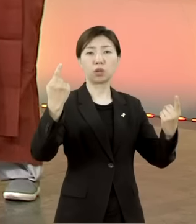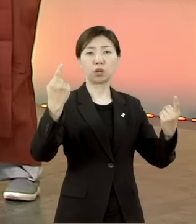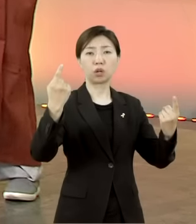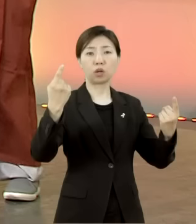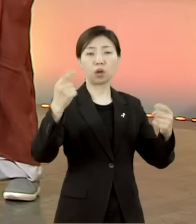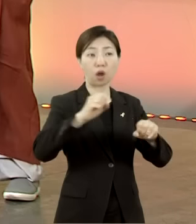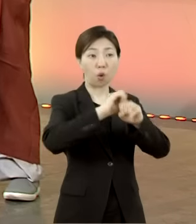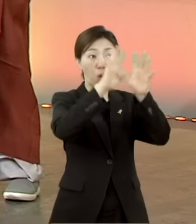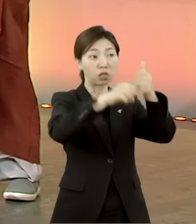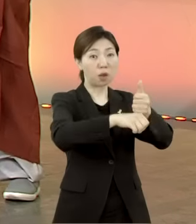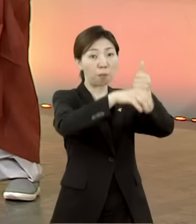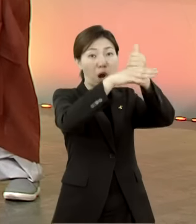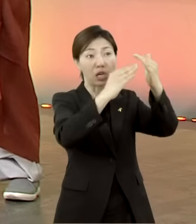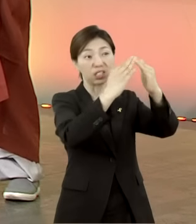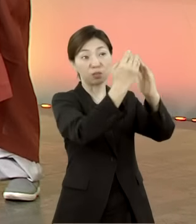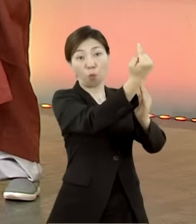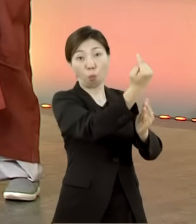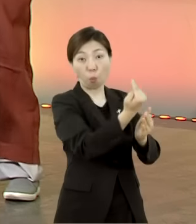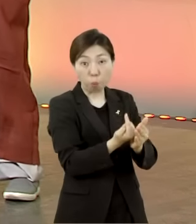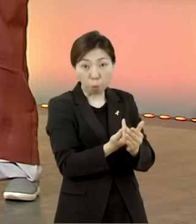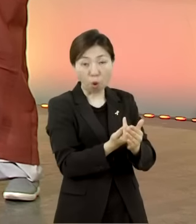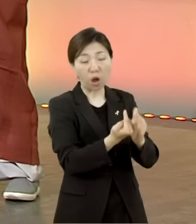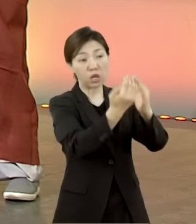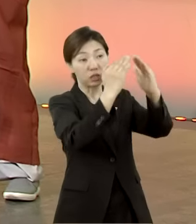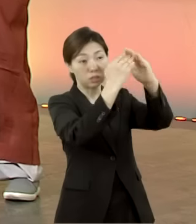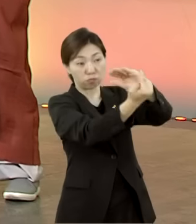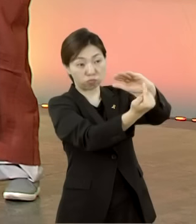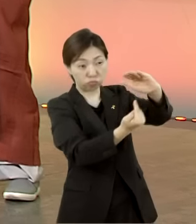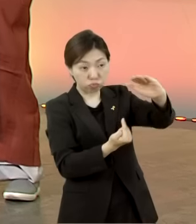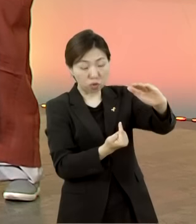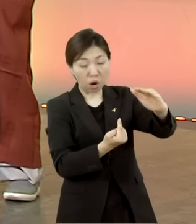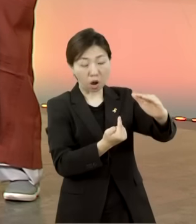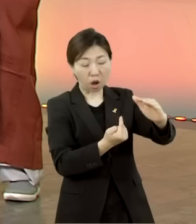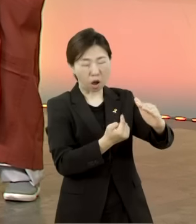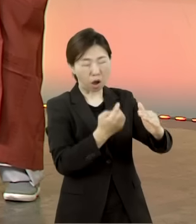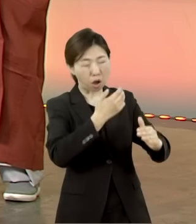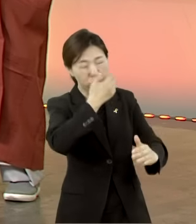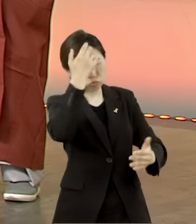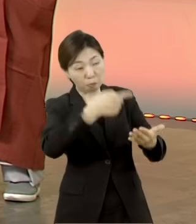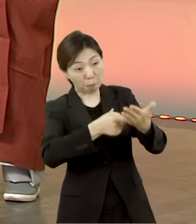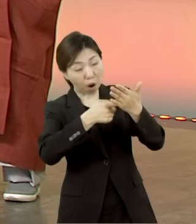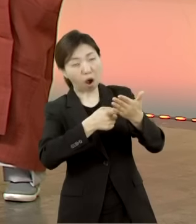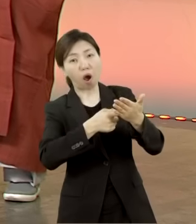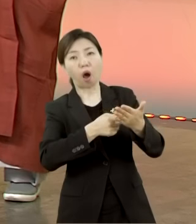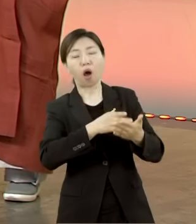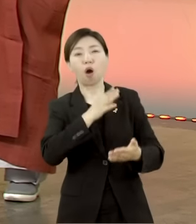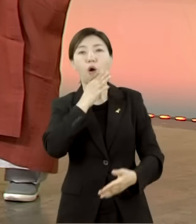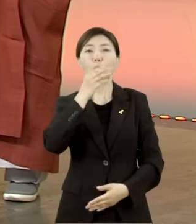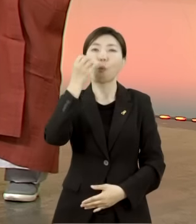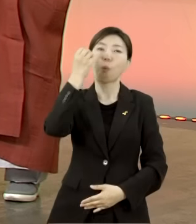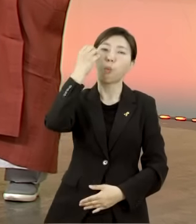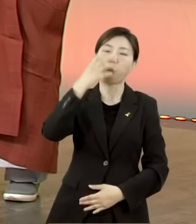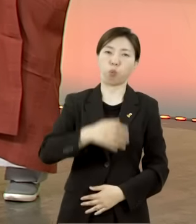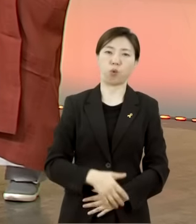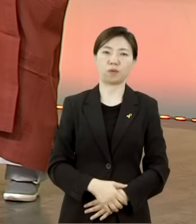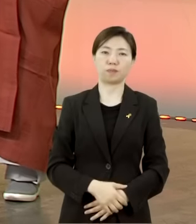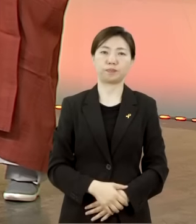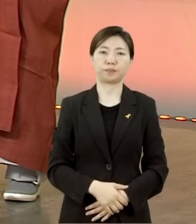똑같은 꿈을 관세 보살님이 집안에 들어오는 꿈을 꾸다 그래서 그 불자